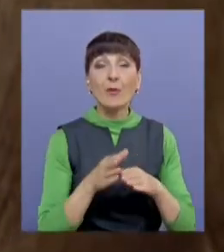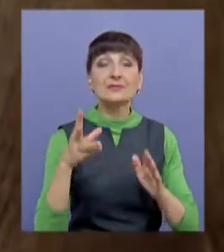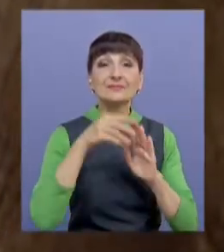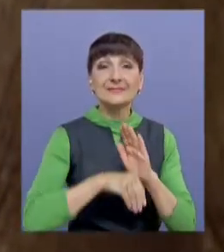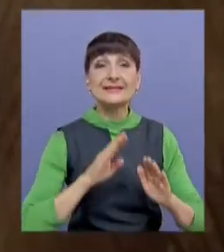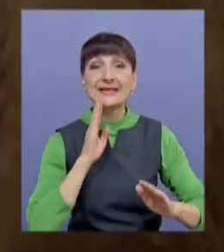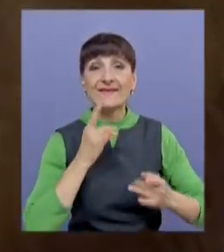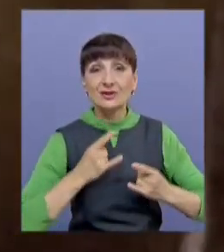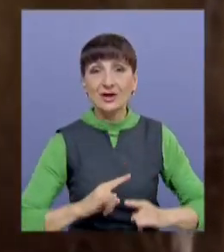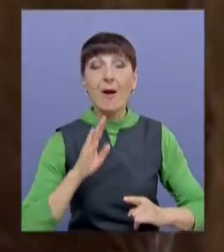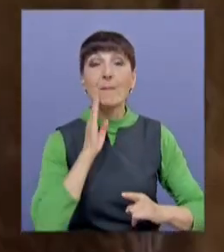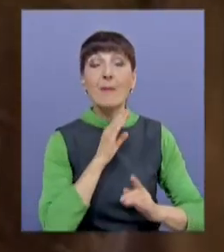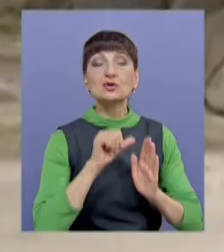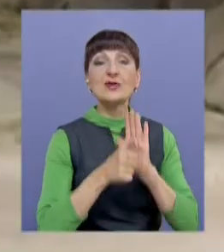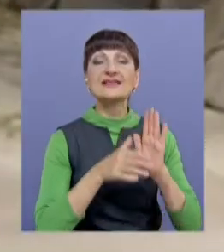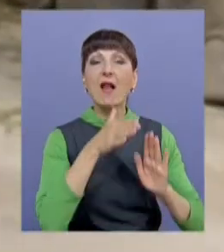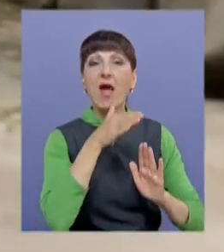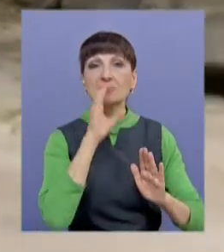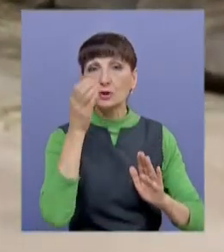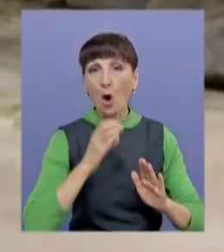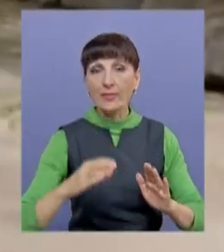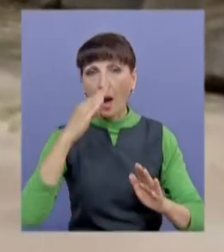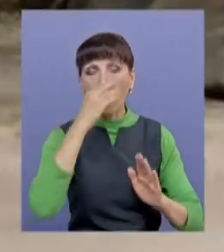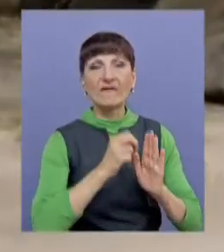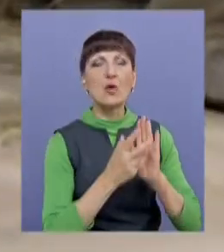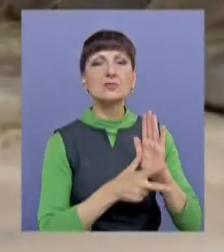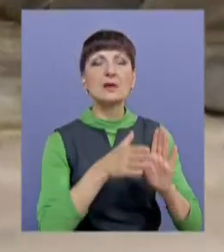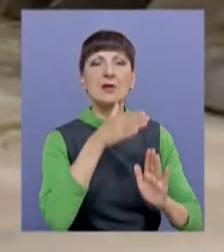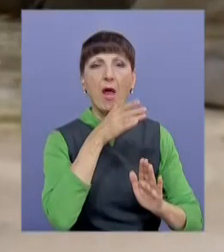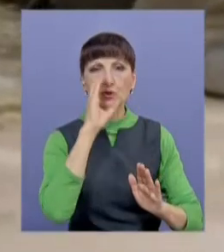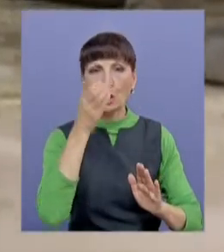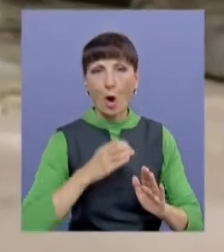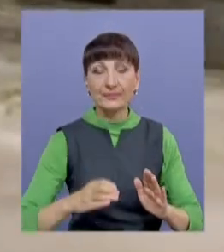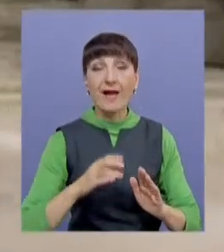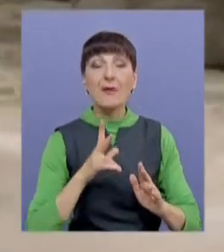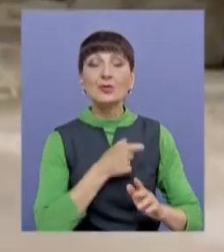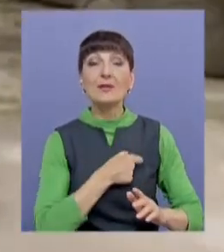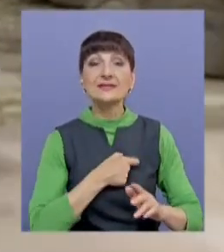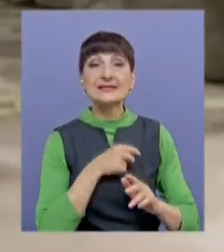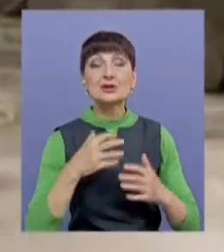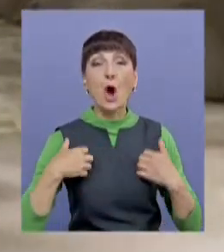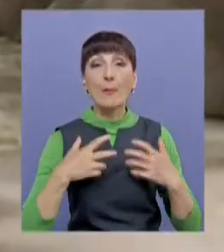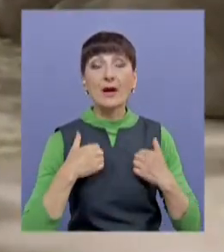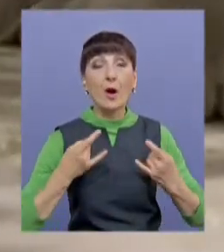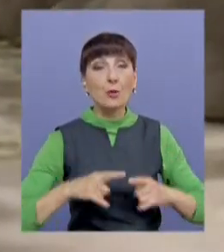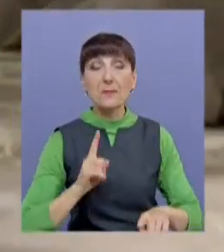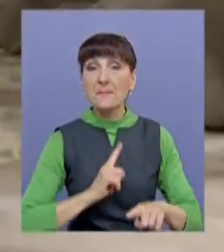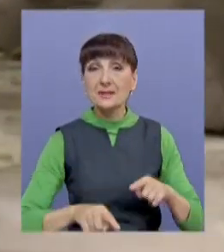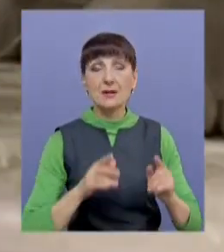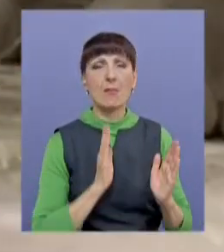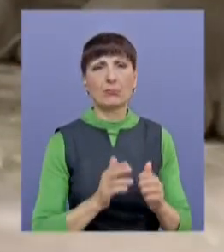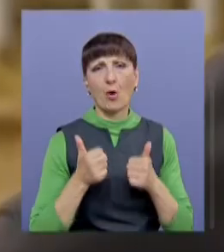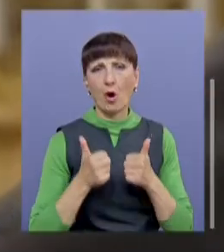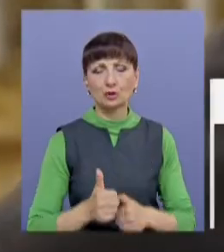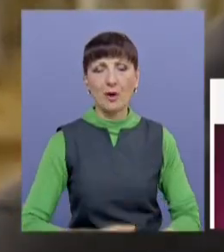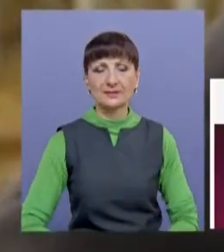самочкой. Мама – 16-летняя Фарина, а папа – 18-летний По Чин. Смотритель зоопарка говорит, что роды прошли быстро и благополучно.